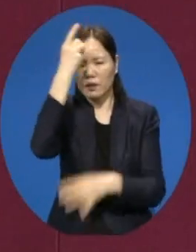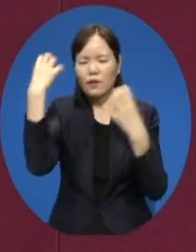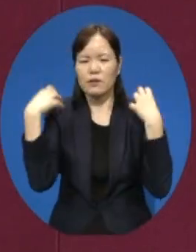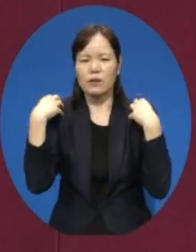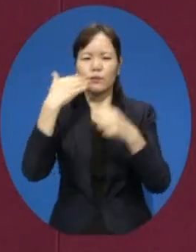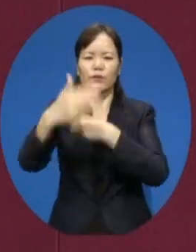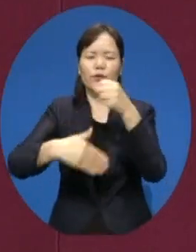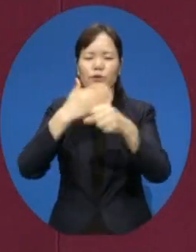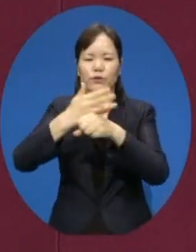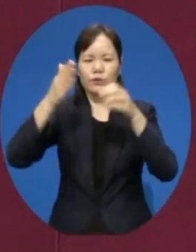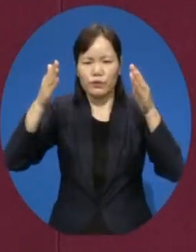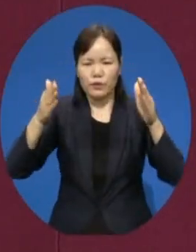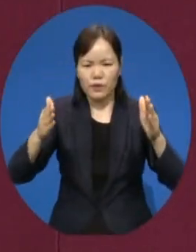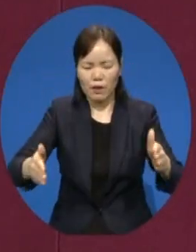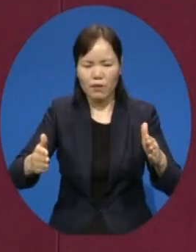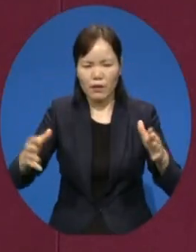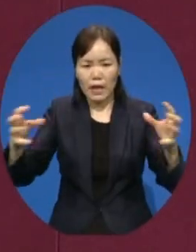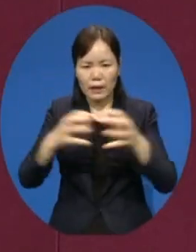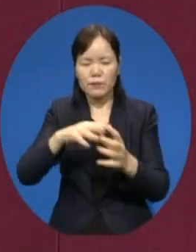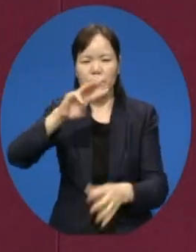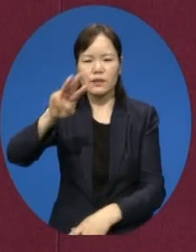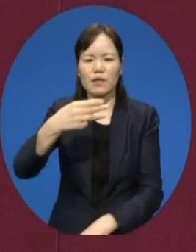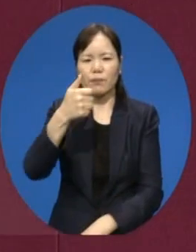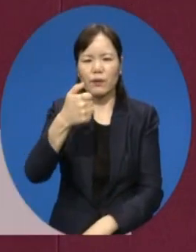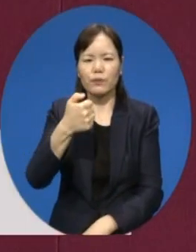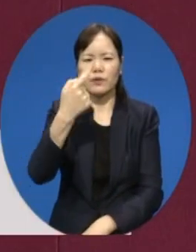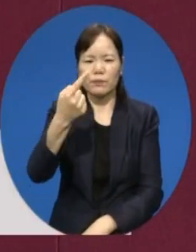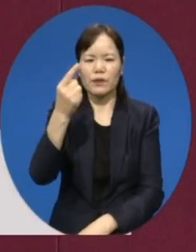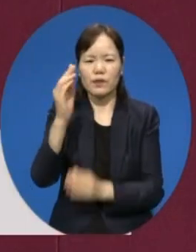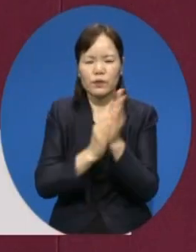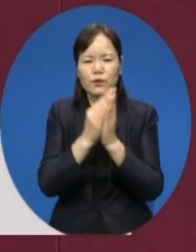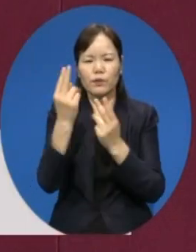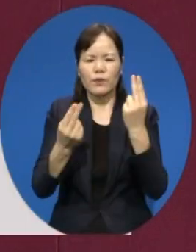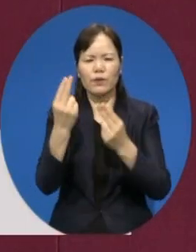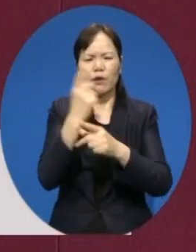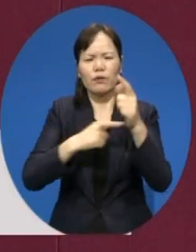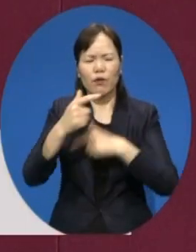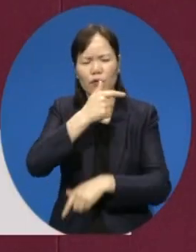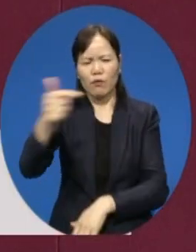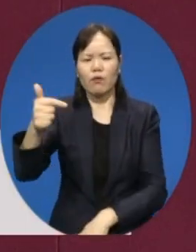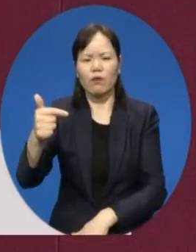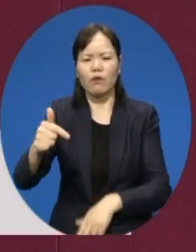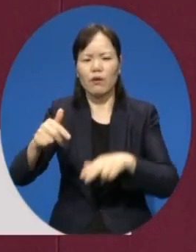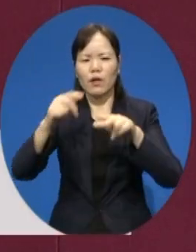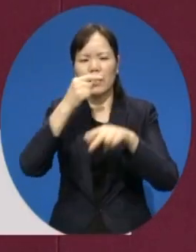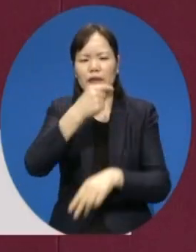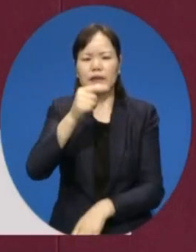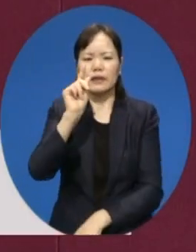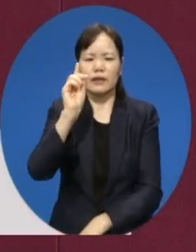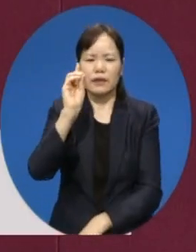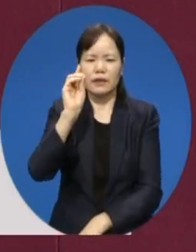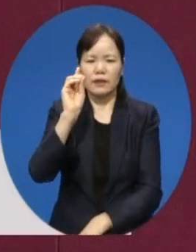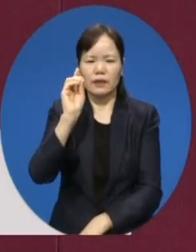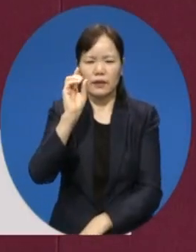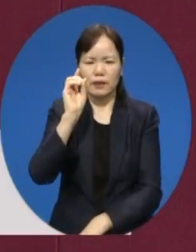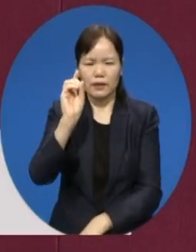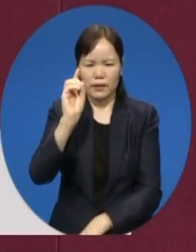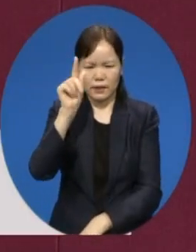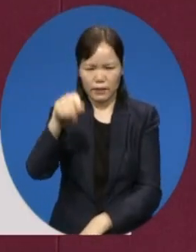증가액 351조보다 더 많습니다. GDP 대비 국가 채무 비율 이제 50%를 돌파해버렸습니다.